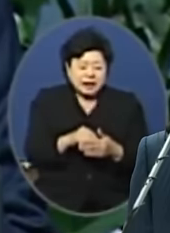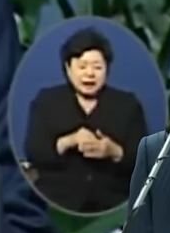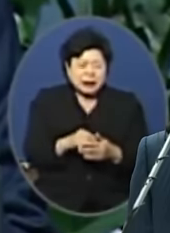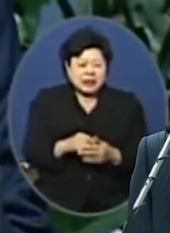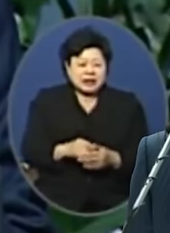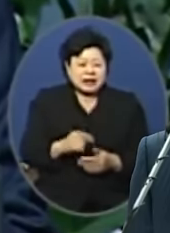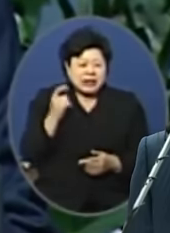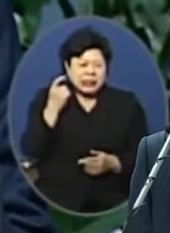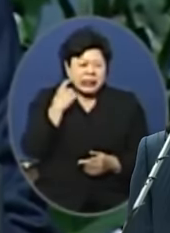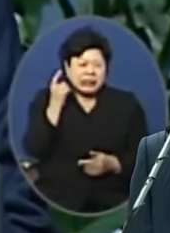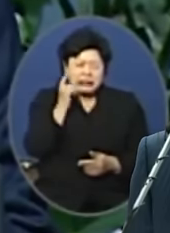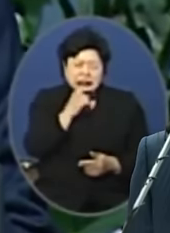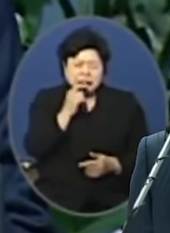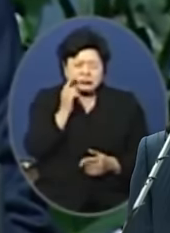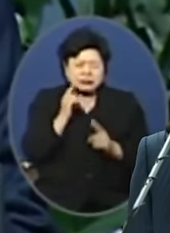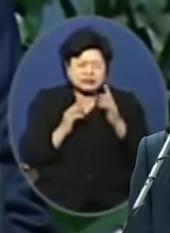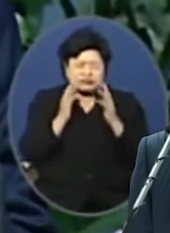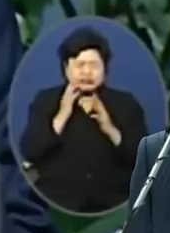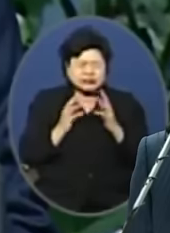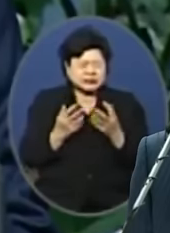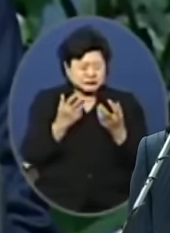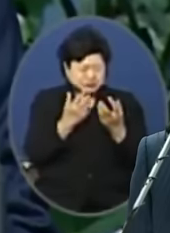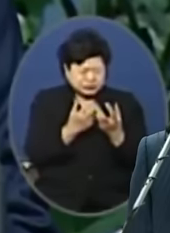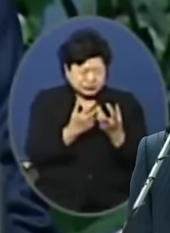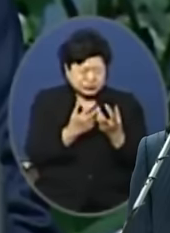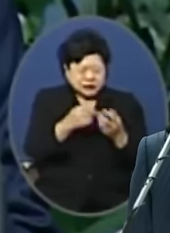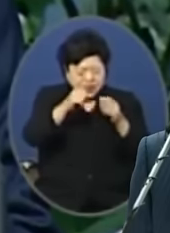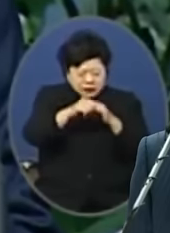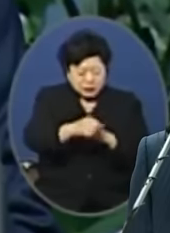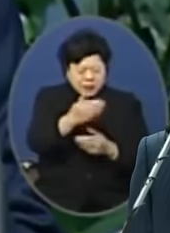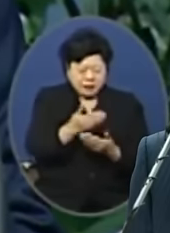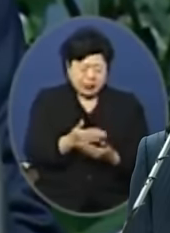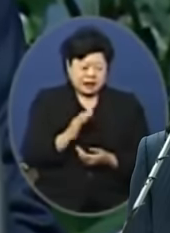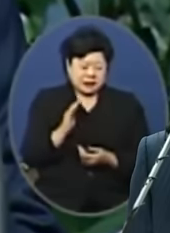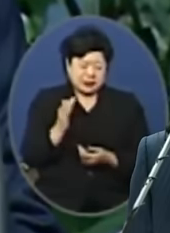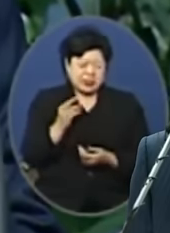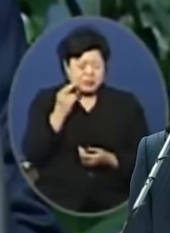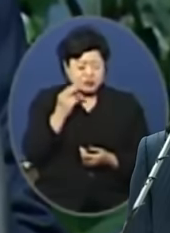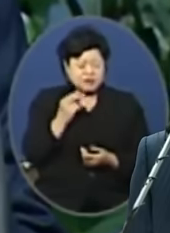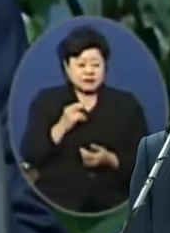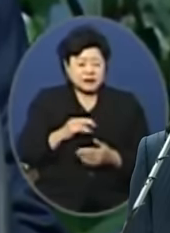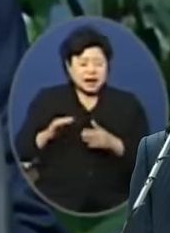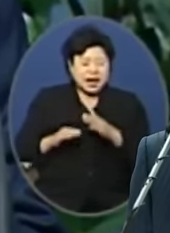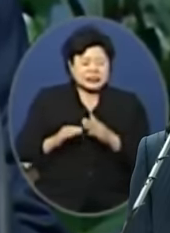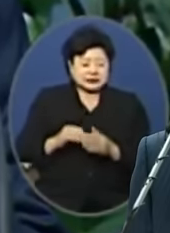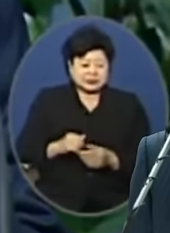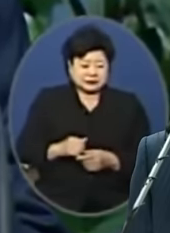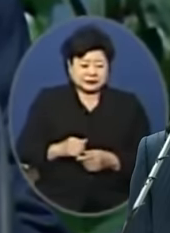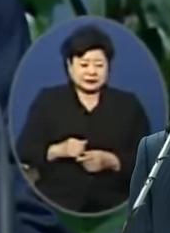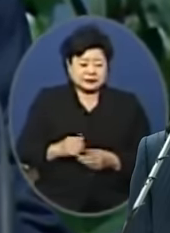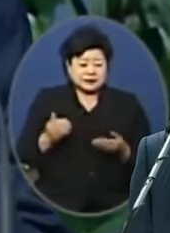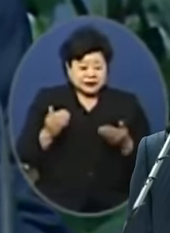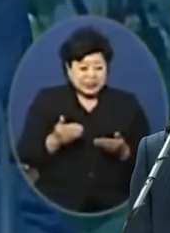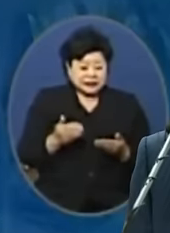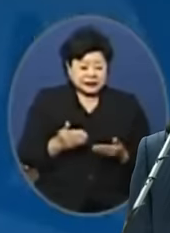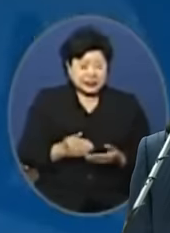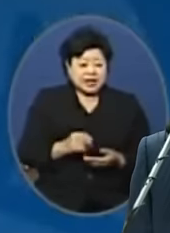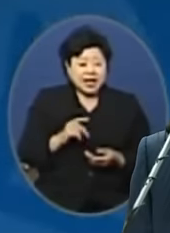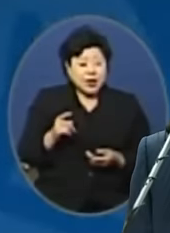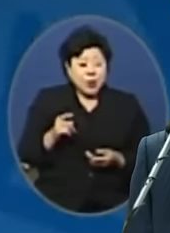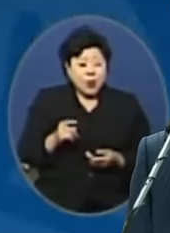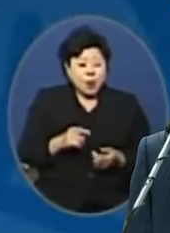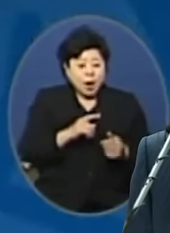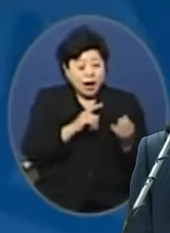잡초가 무성이 나고 나중에는 절망하게 되는 것입니다. 미국의 가정사역자인 캐롤 레드는